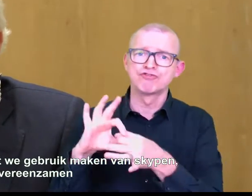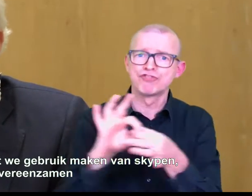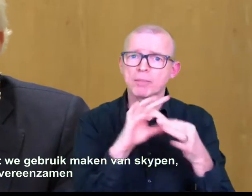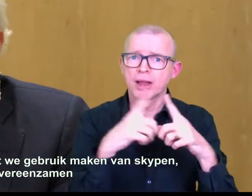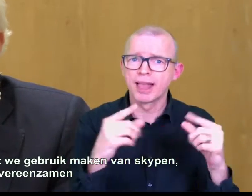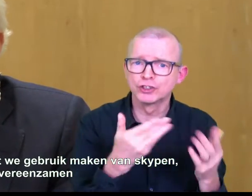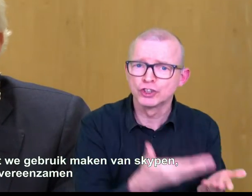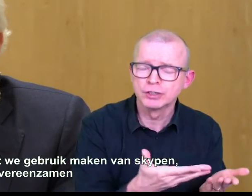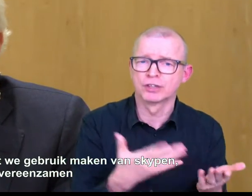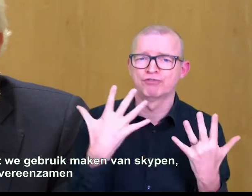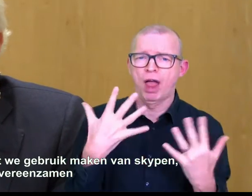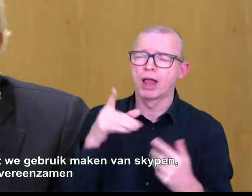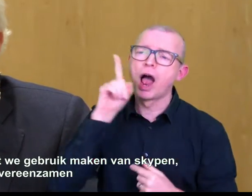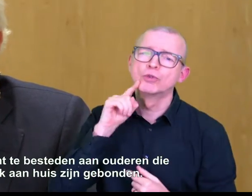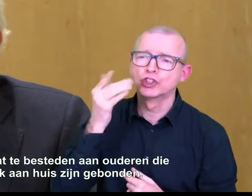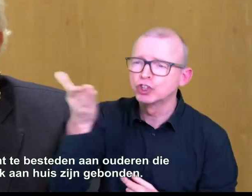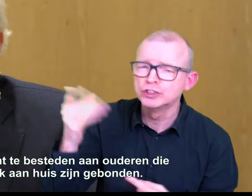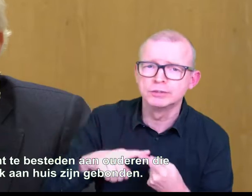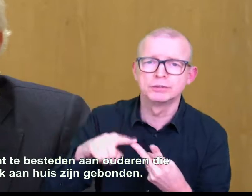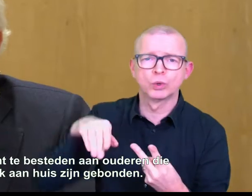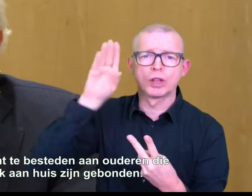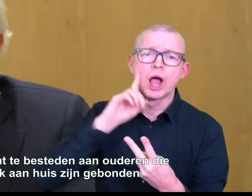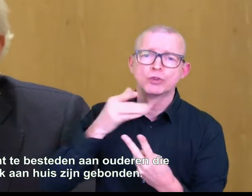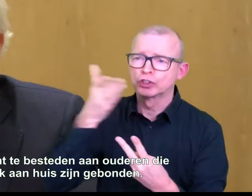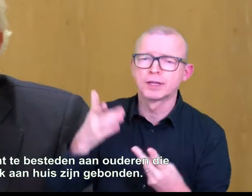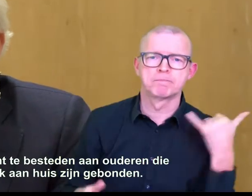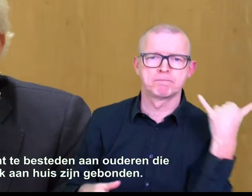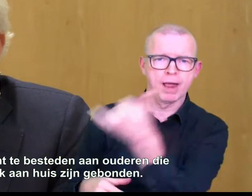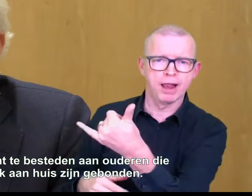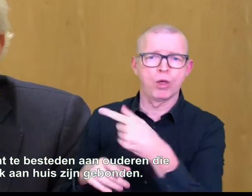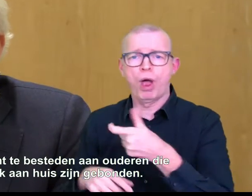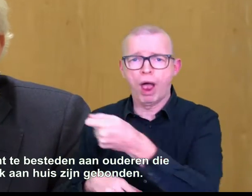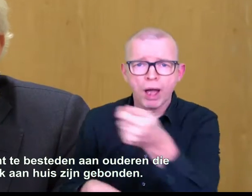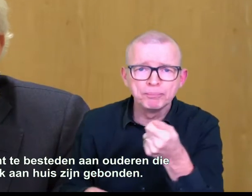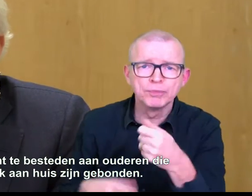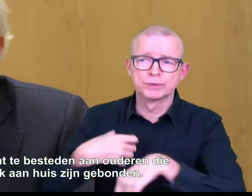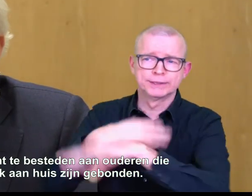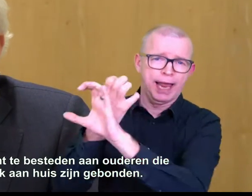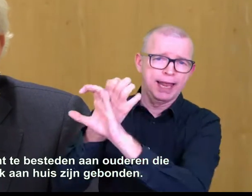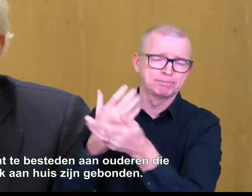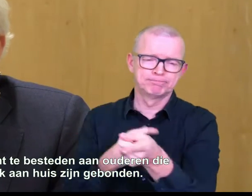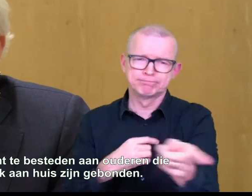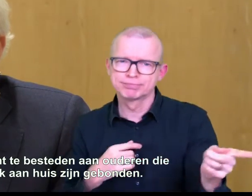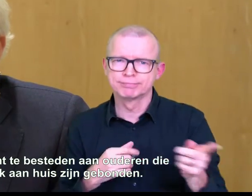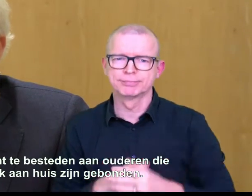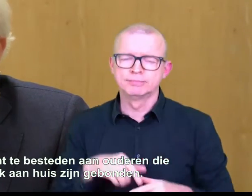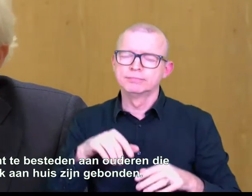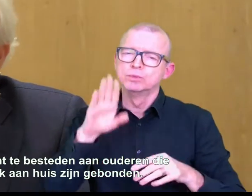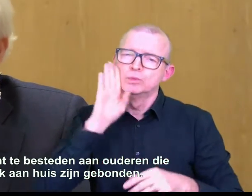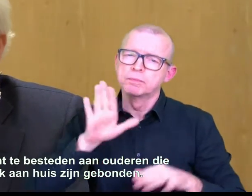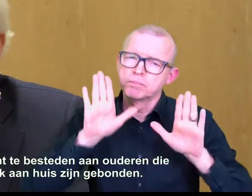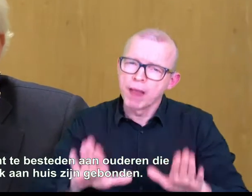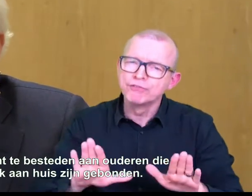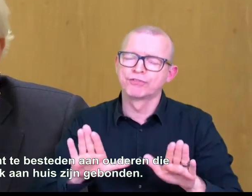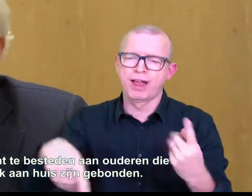Laat mensen niet vereenzamen. Probeer op die manier ook aandacht te besteden aan ouderen die